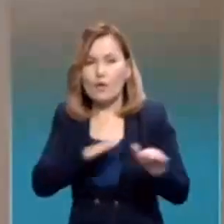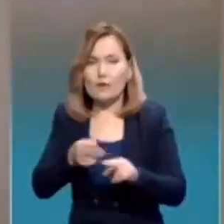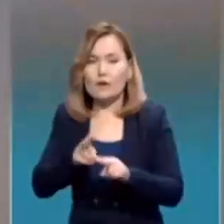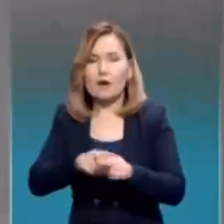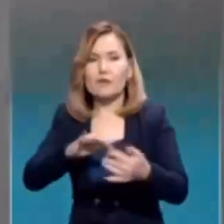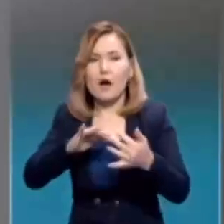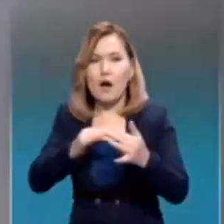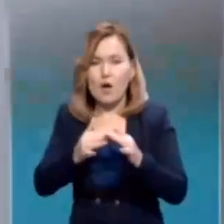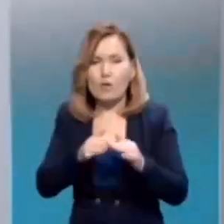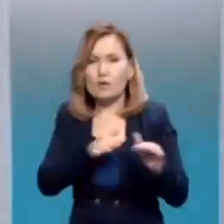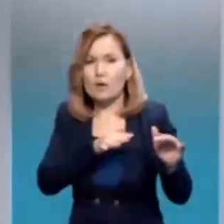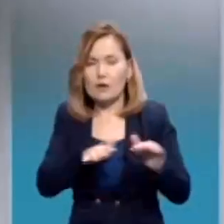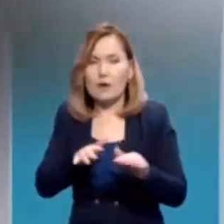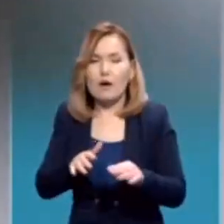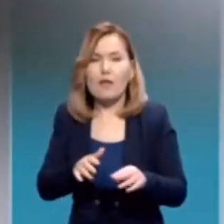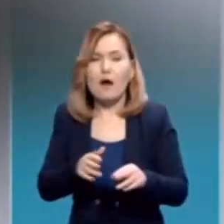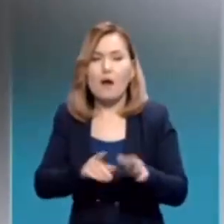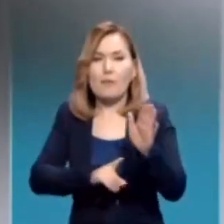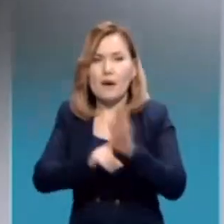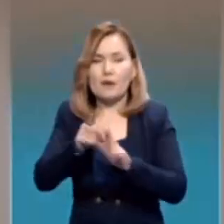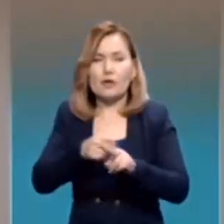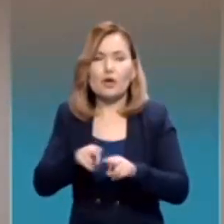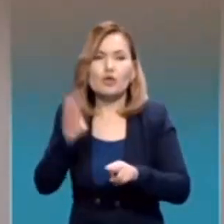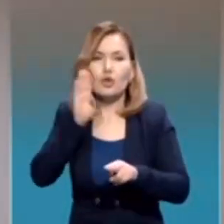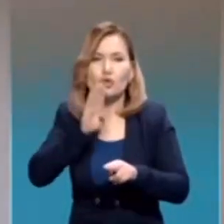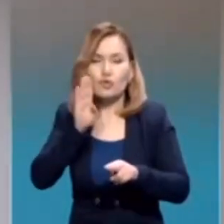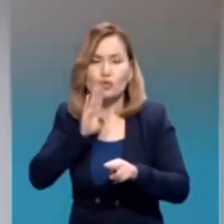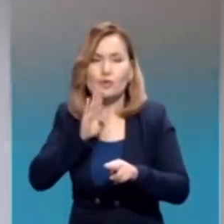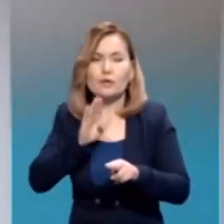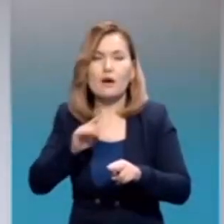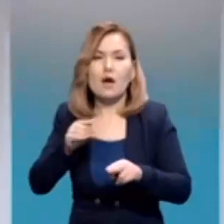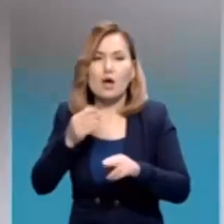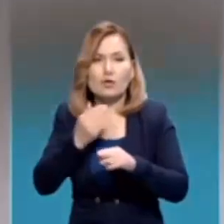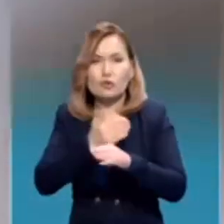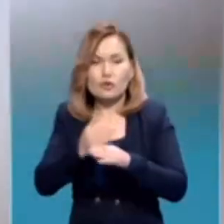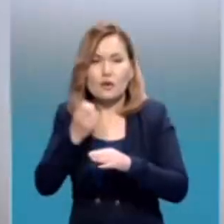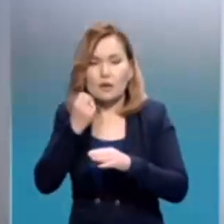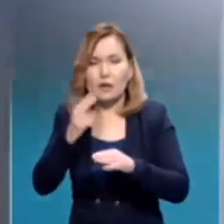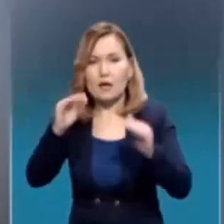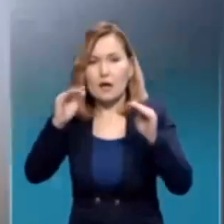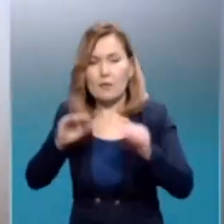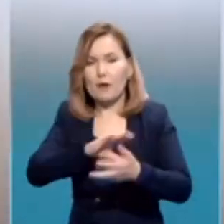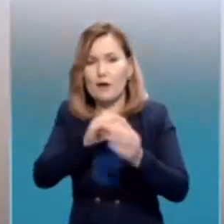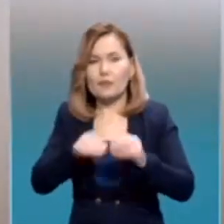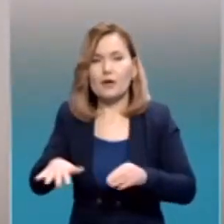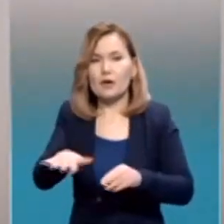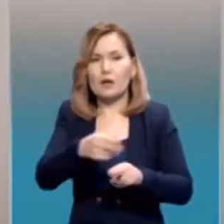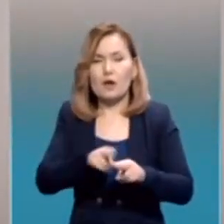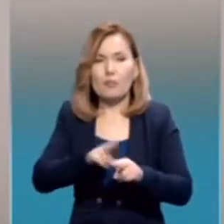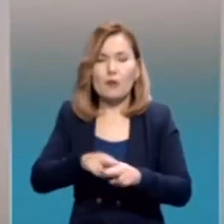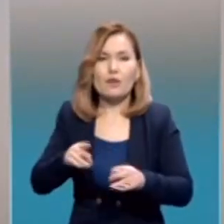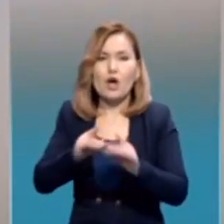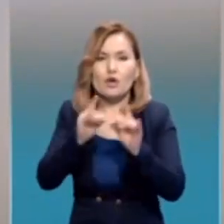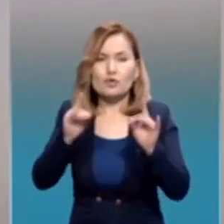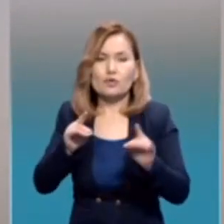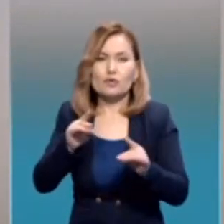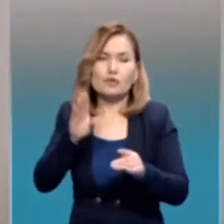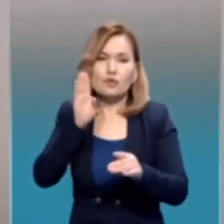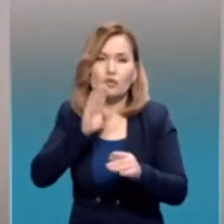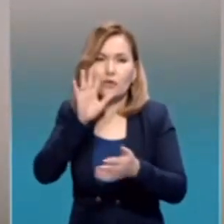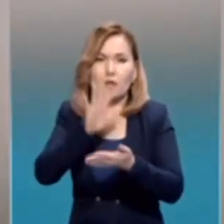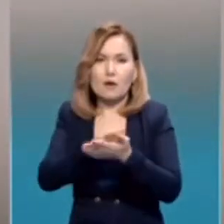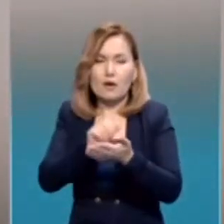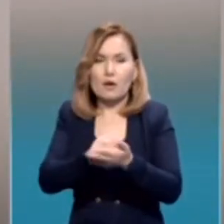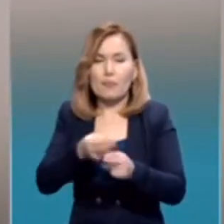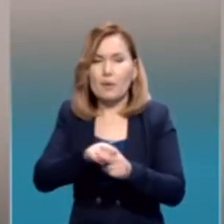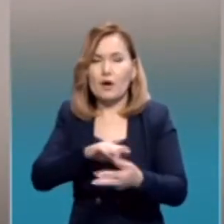ауылдарына кіріп жатыр. Дегенмен бүгін түстен кейін су деңгейі біраз түскен. Ал аудан орталығынан Оймауыт ауылына баратын жолдағы көпірді су шайып кетті.